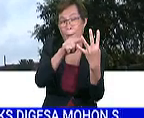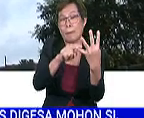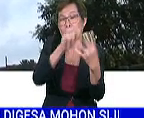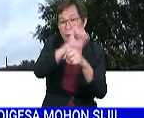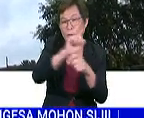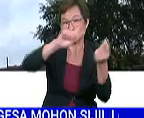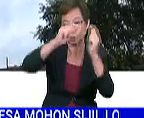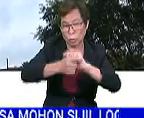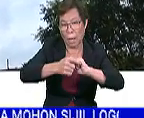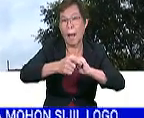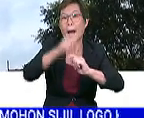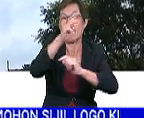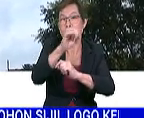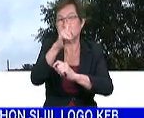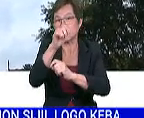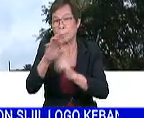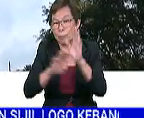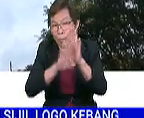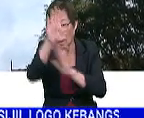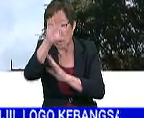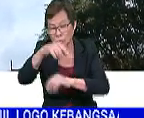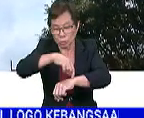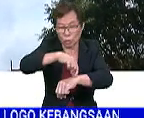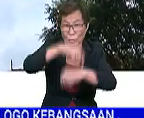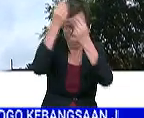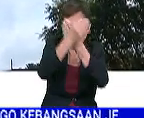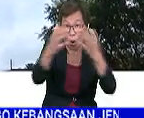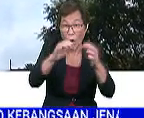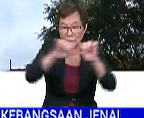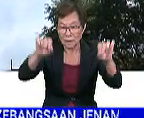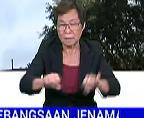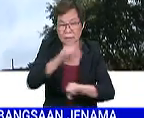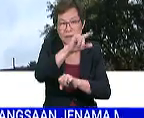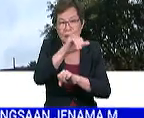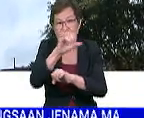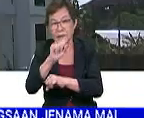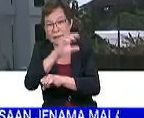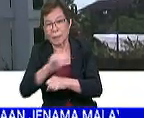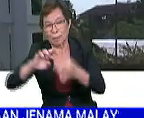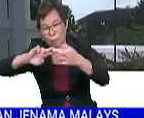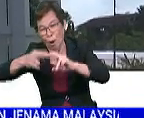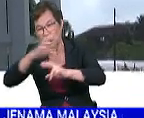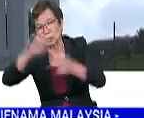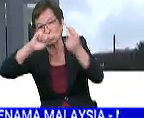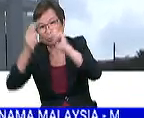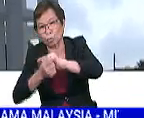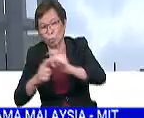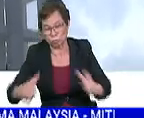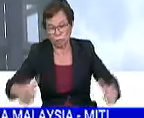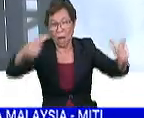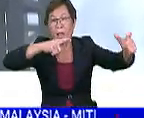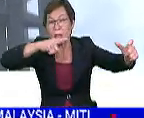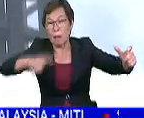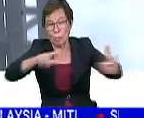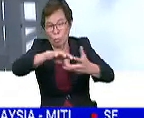penukaran meter pengguna pembangunan geographical Information System GIS dan membaiki serta menukar tangki-tangki